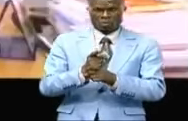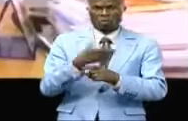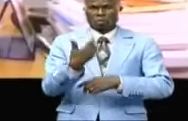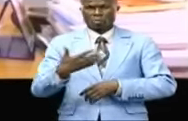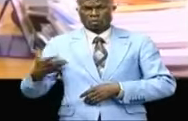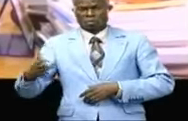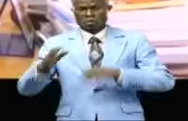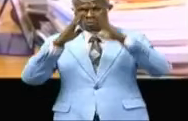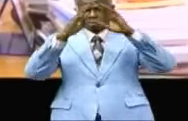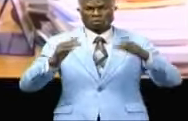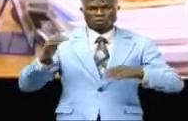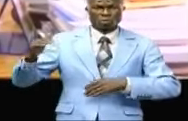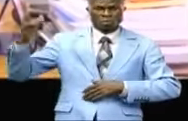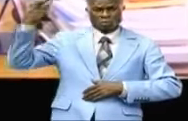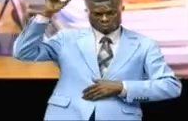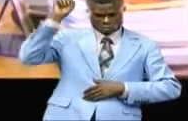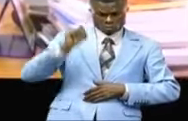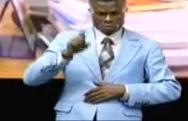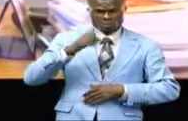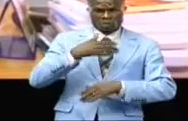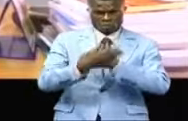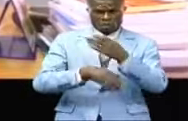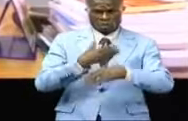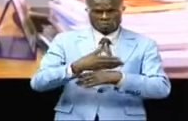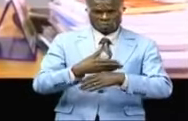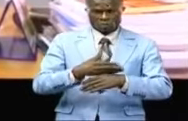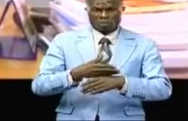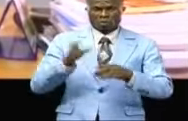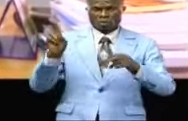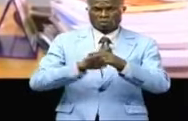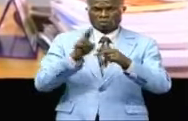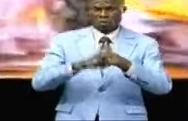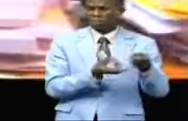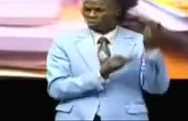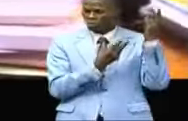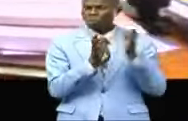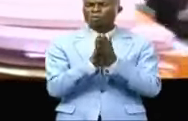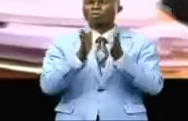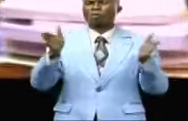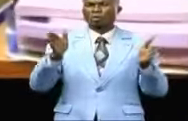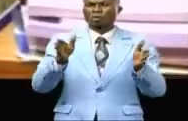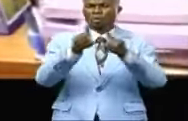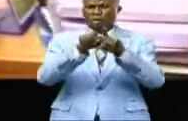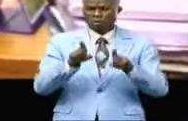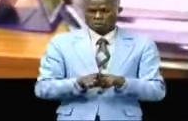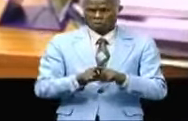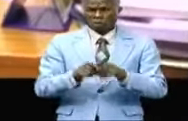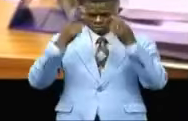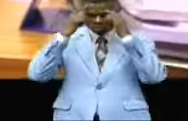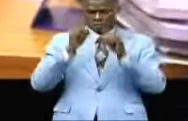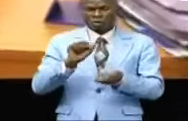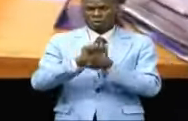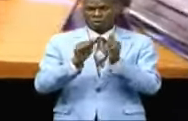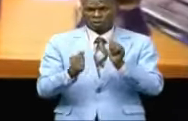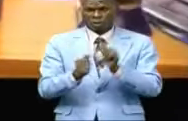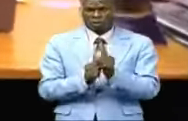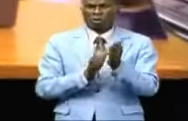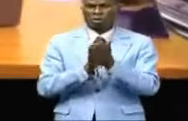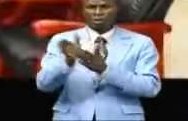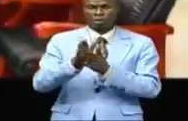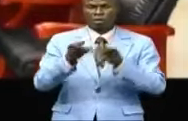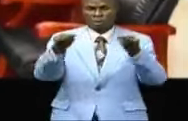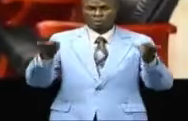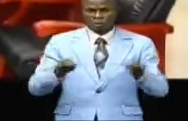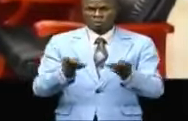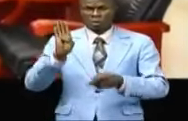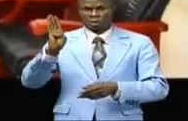patrimoine immobilier devra être réalisé pour en actualiser la valeur globale et élucider la situation des 15 terrains de la BIAC